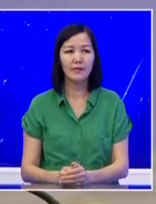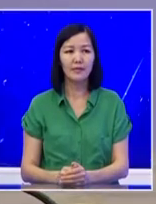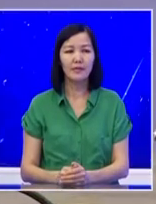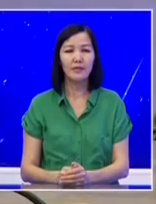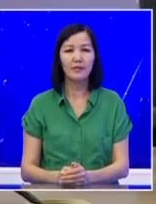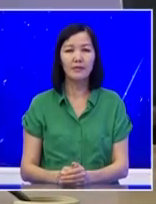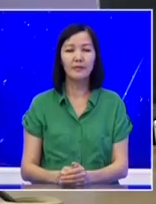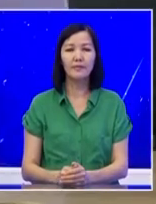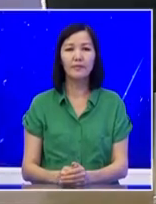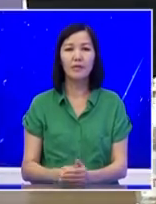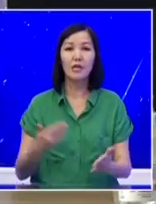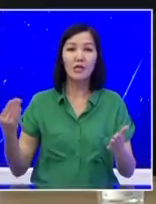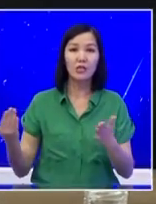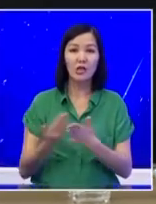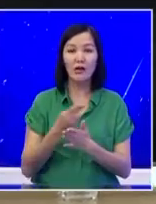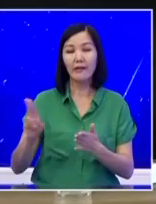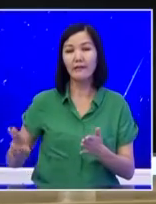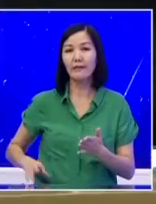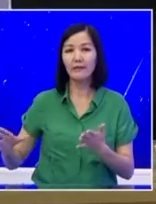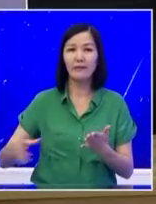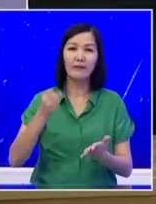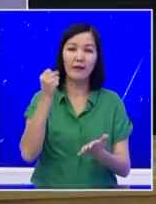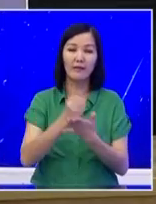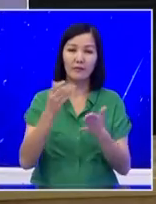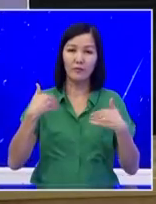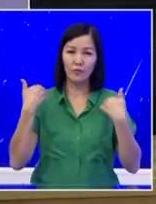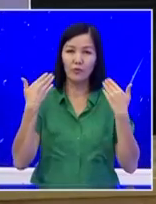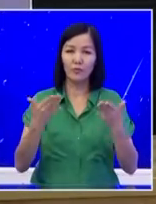Серік Абекенұлы, жанашымыз, орныңыз құтты болсын.